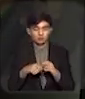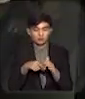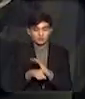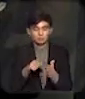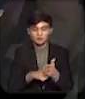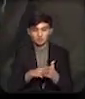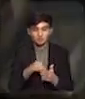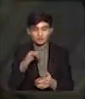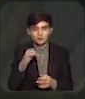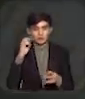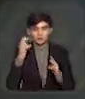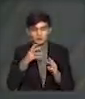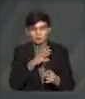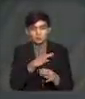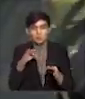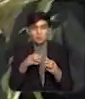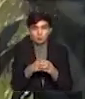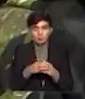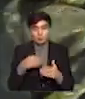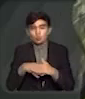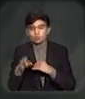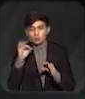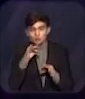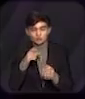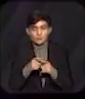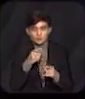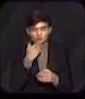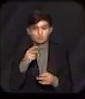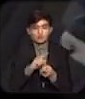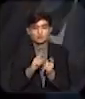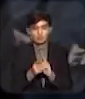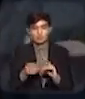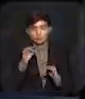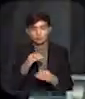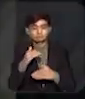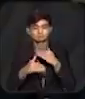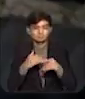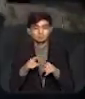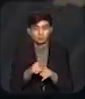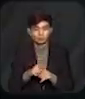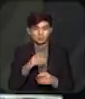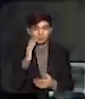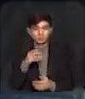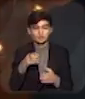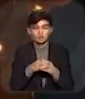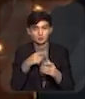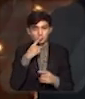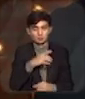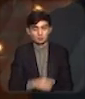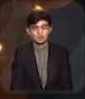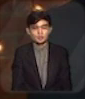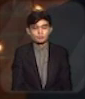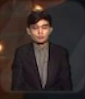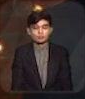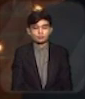Бірақ бұл атышулы топтан кету деген сөз емес екен. Керісінше алға қадам басып жатырмыз дейді топ мүшелері.